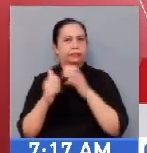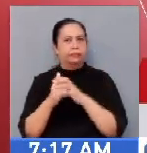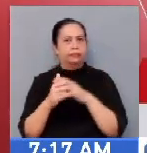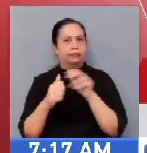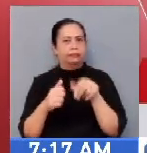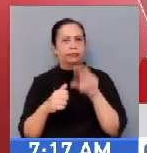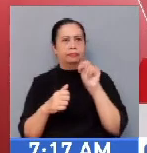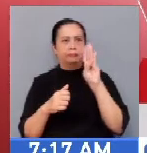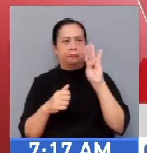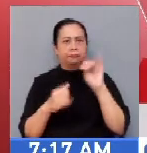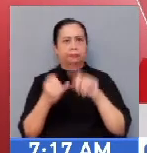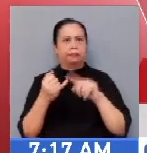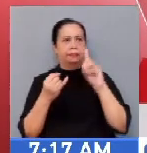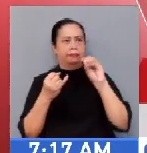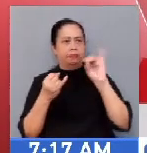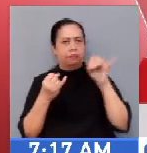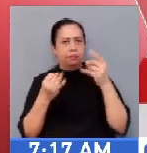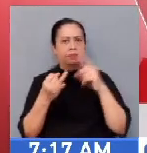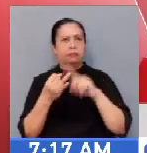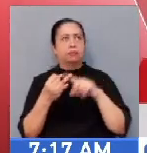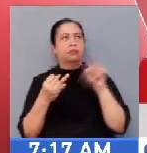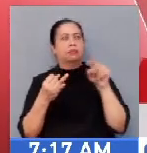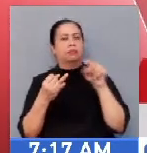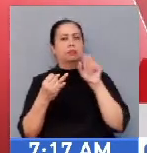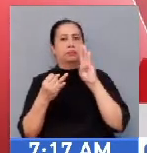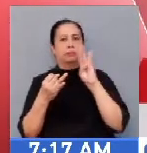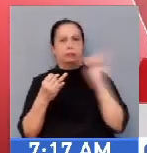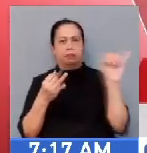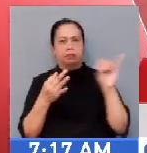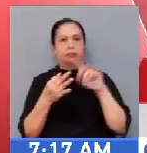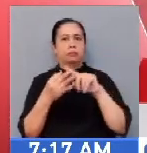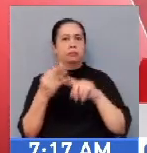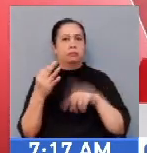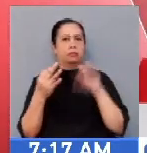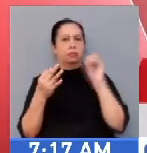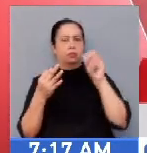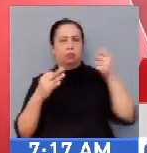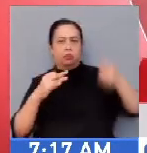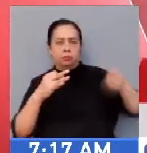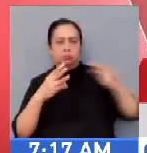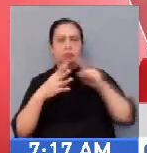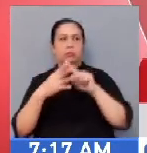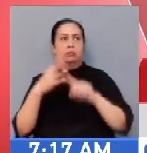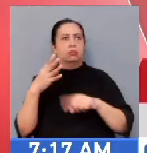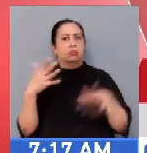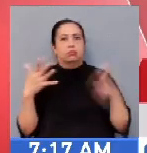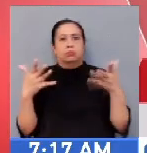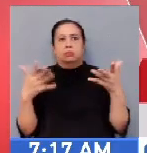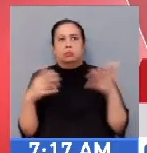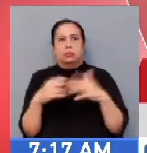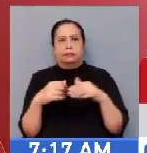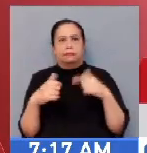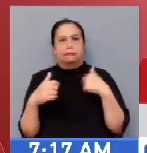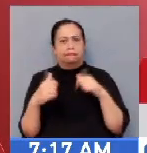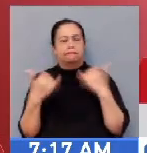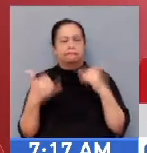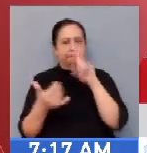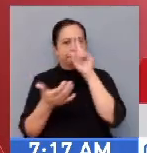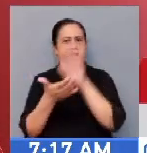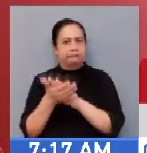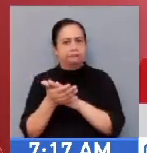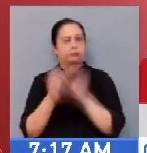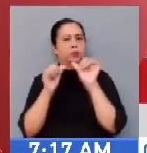DOJ mismo, ang Bureau of Immigration mismo at ang Ombudsman. At nananalig ako patuloy nilang